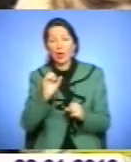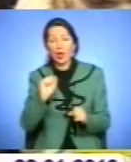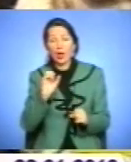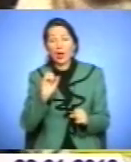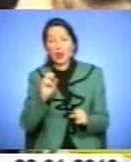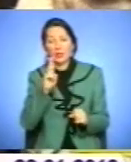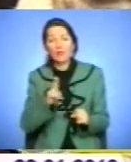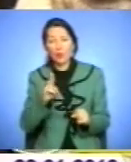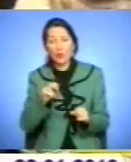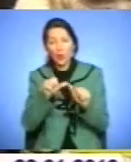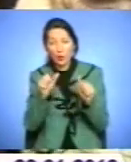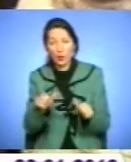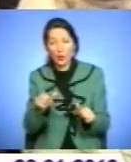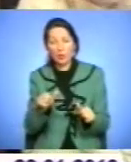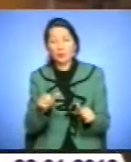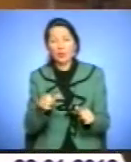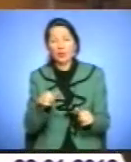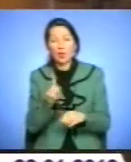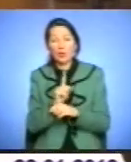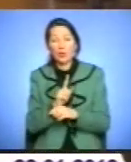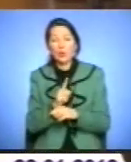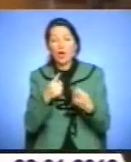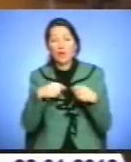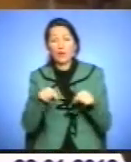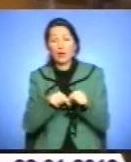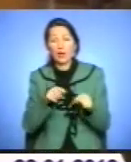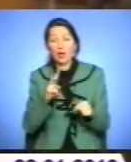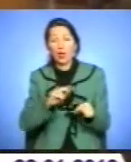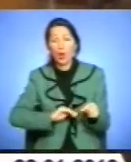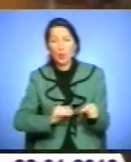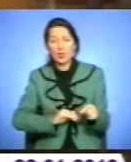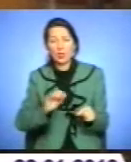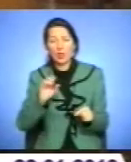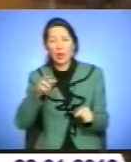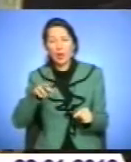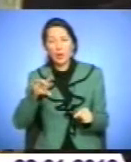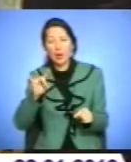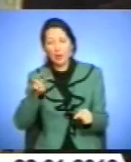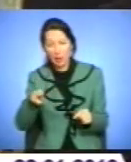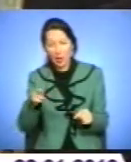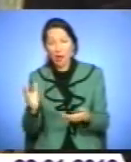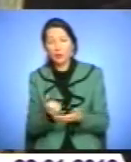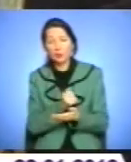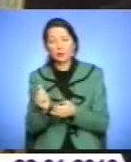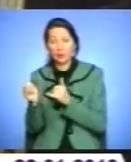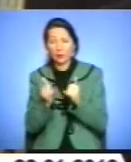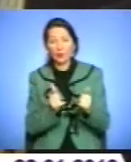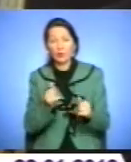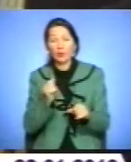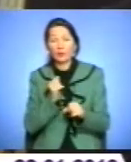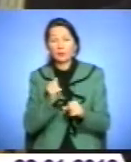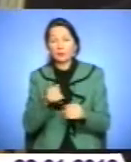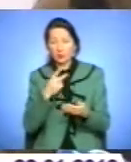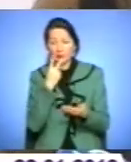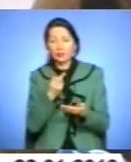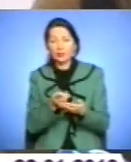багатоканальної телемережі «Зеонбуд» і тернопільською філією концерну РРТ успішно забезпечує вихід програм обсягом 24 години на